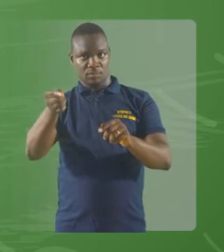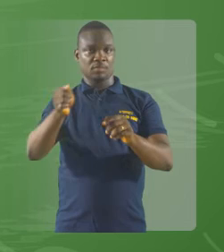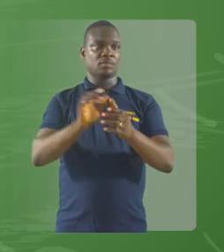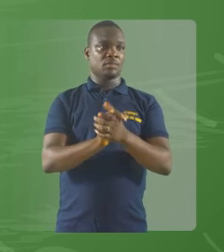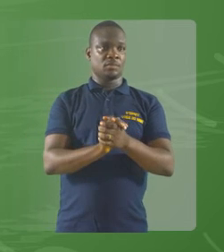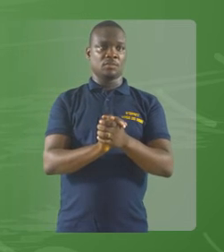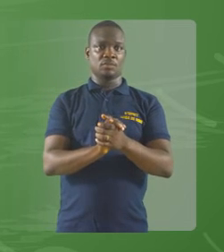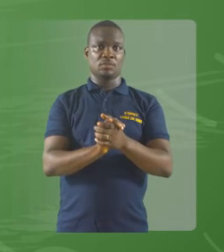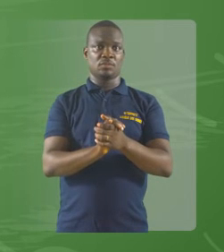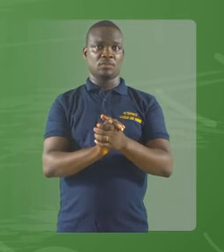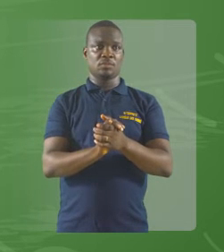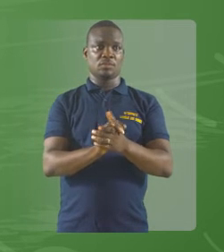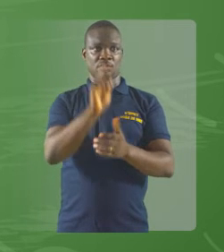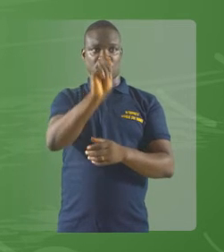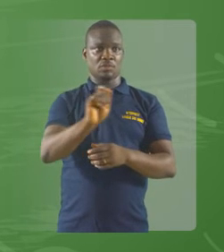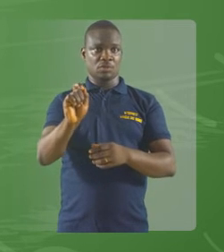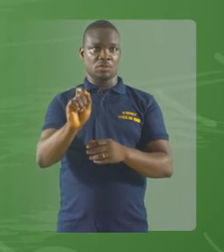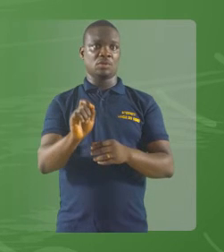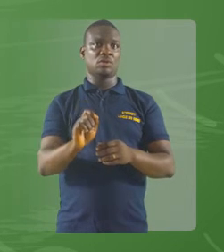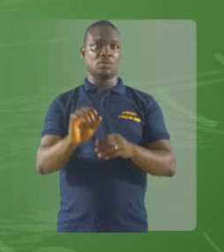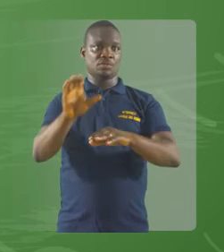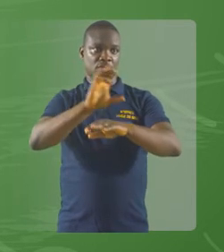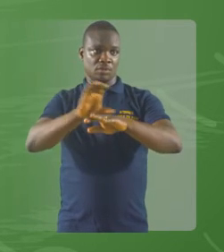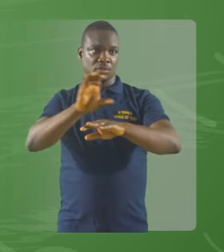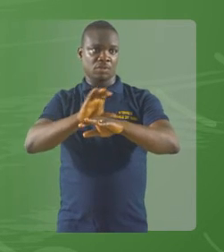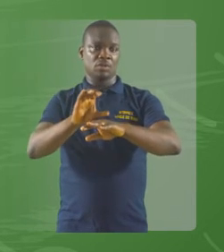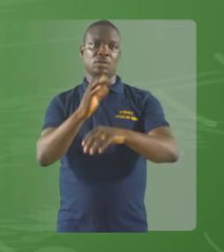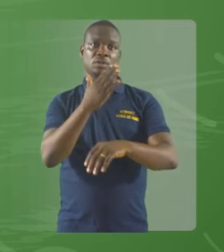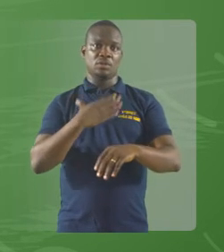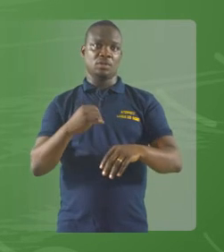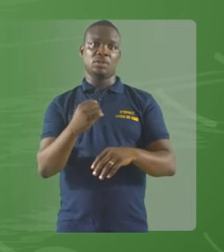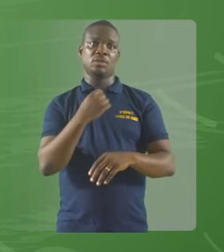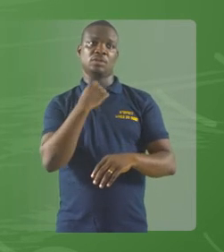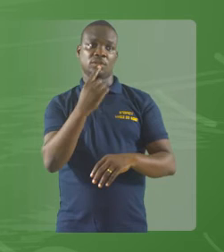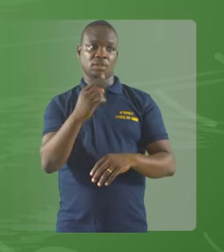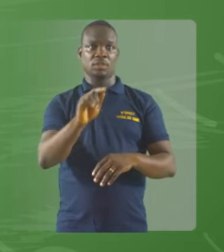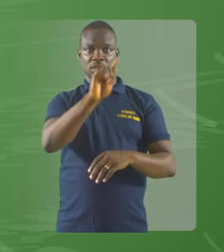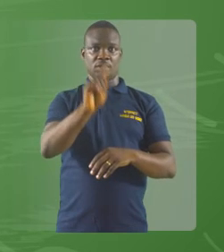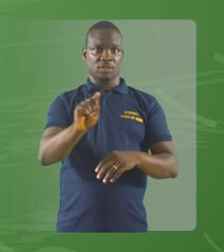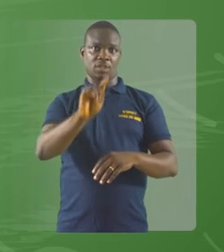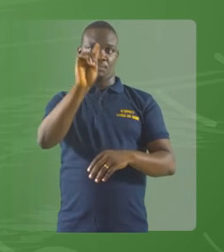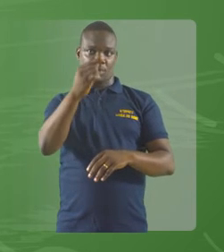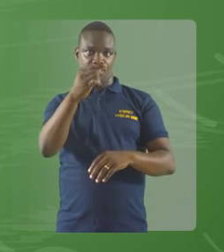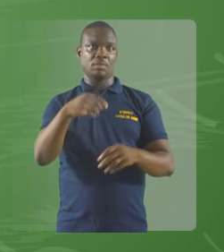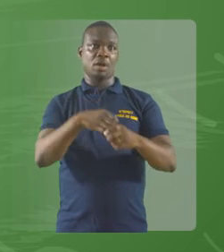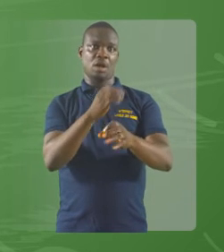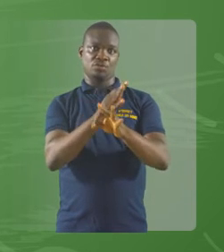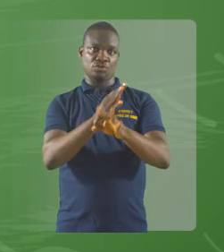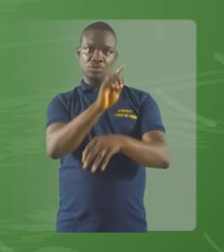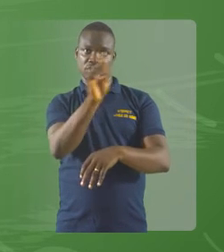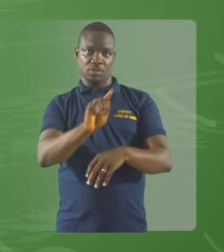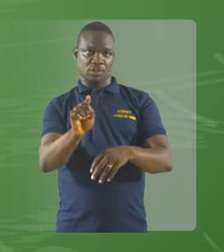On va donc effectuer les différents calculs et tirer le Z' en fonction de Z. Et